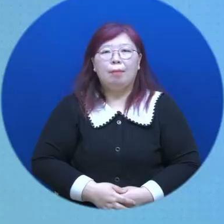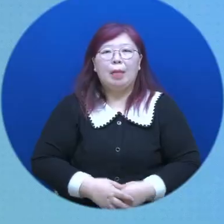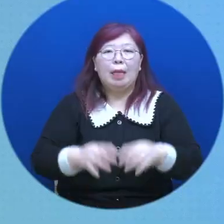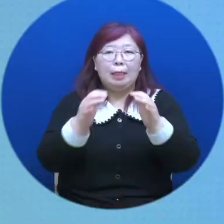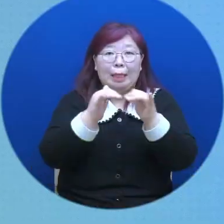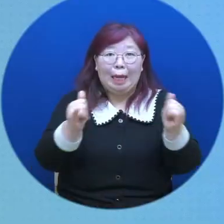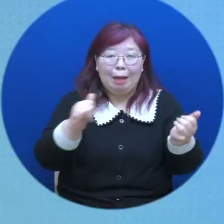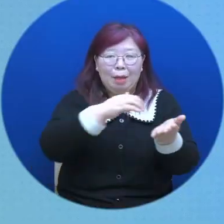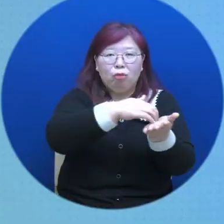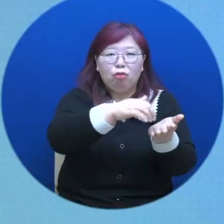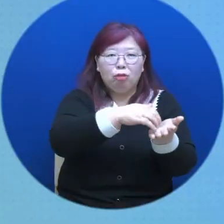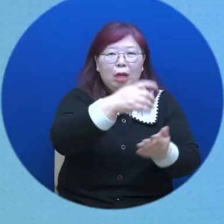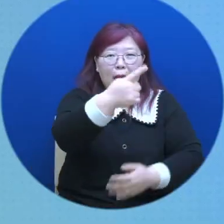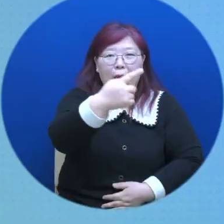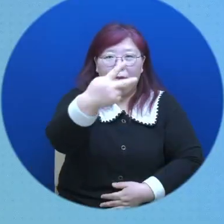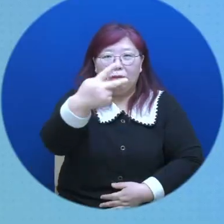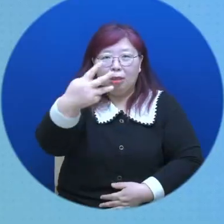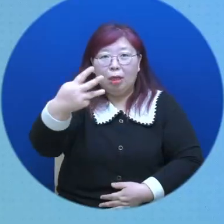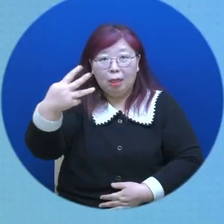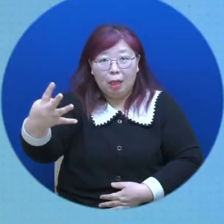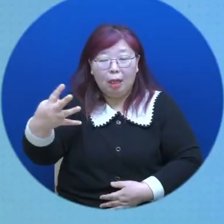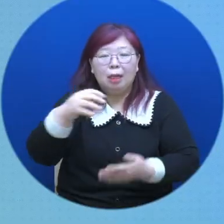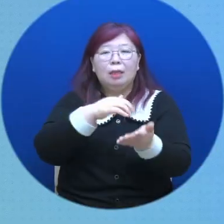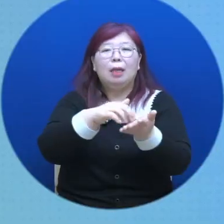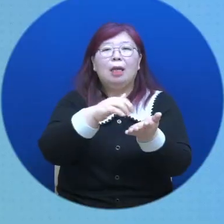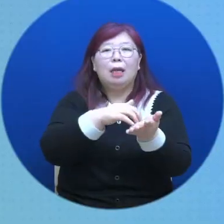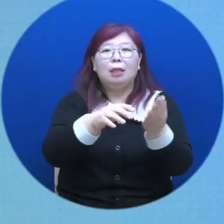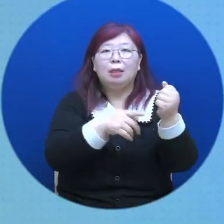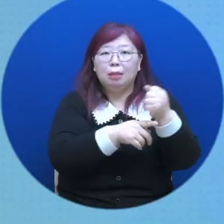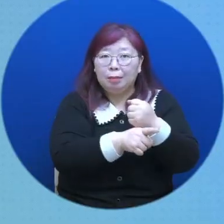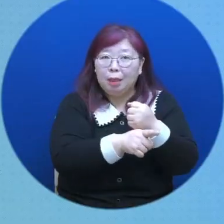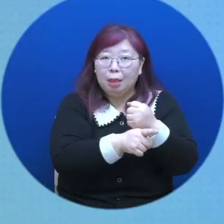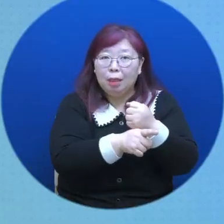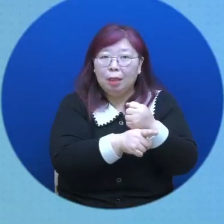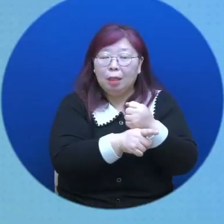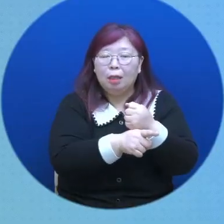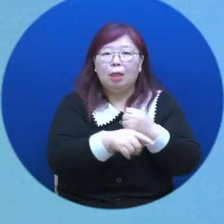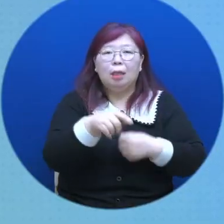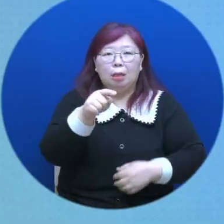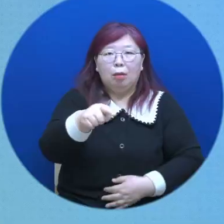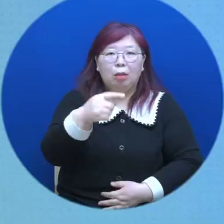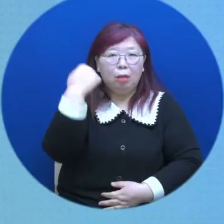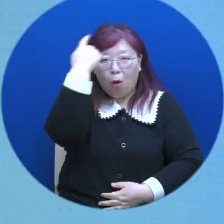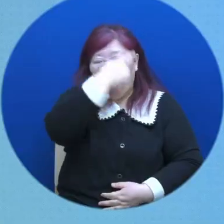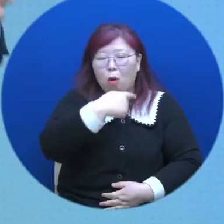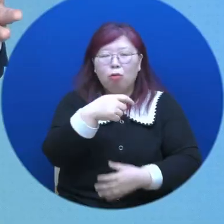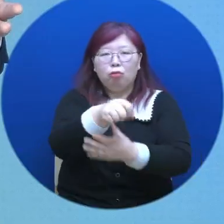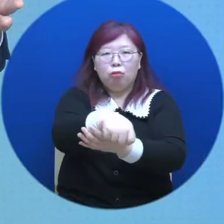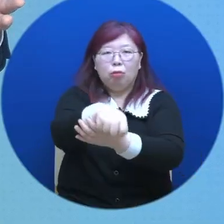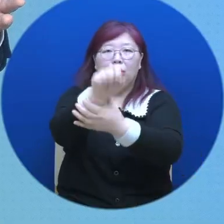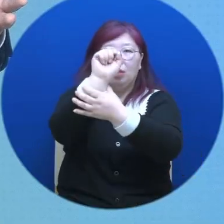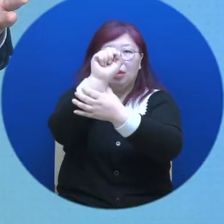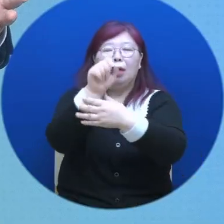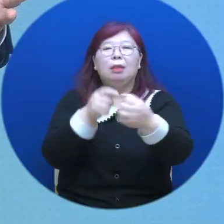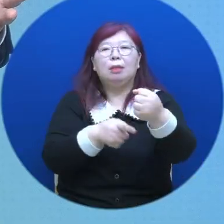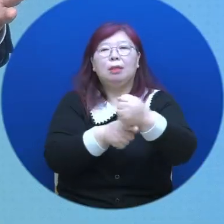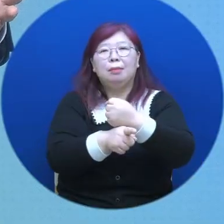수를 하나 둘 세우려고 하는구나, 그러니 너희들은 고개를 들어라 하는 뜻이라는 거예요.